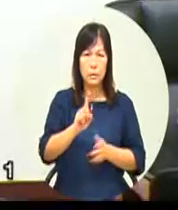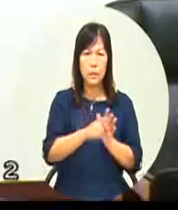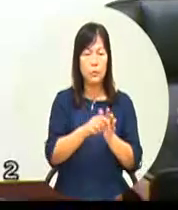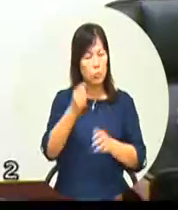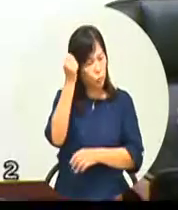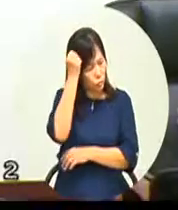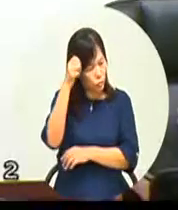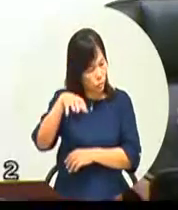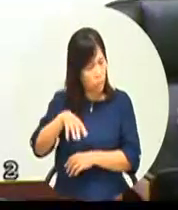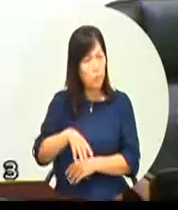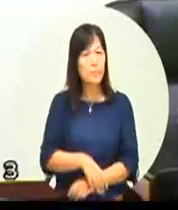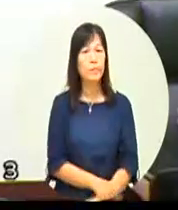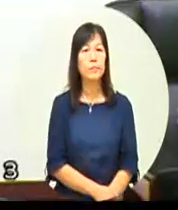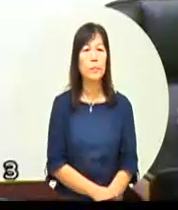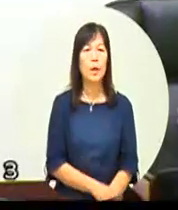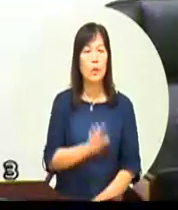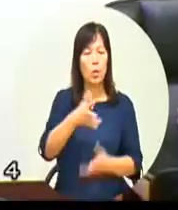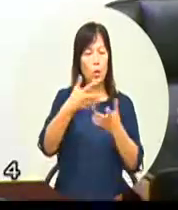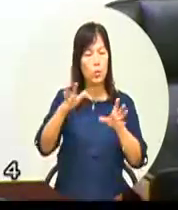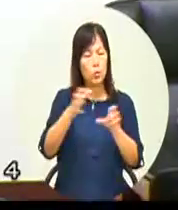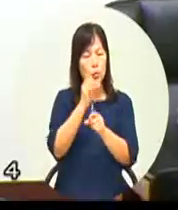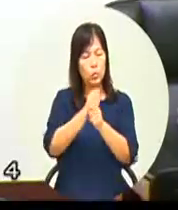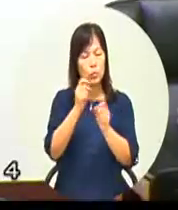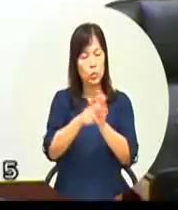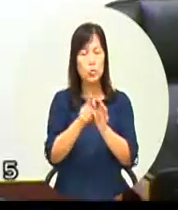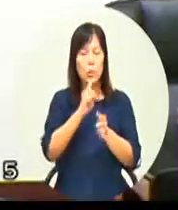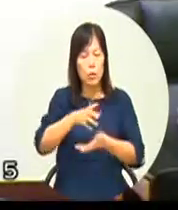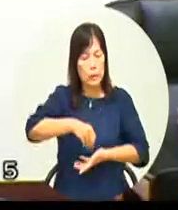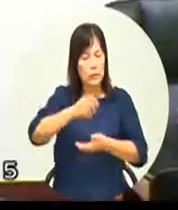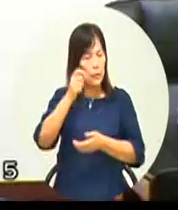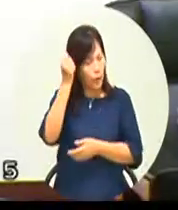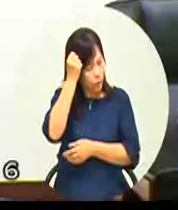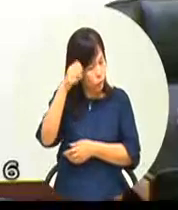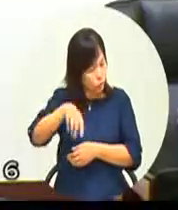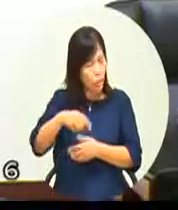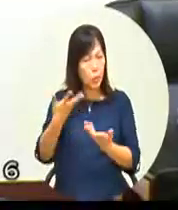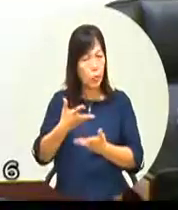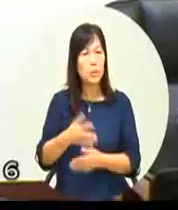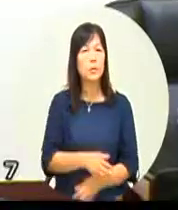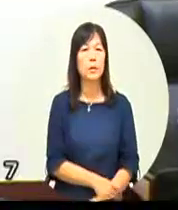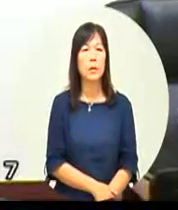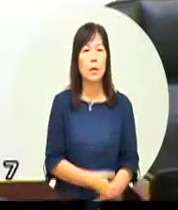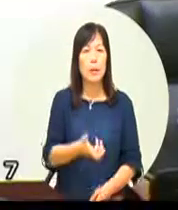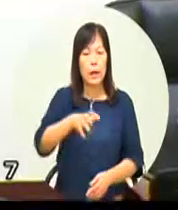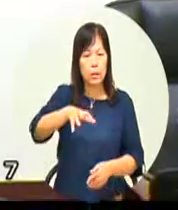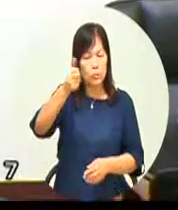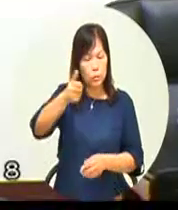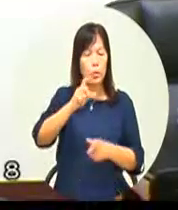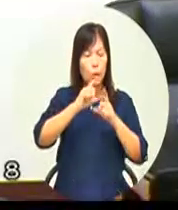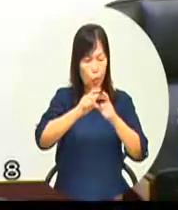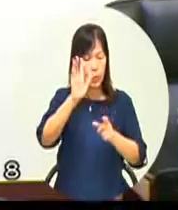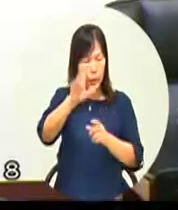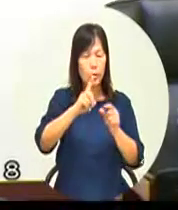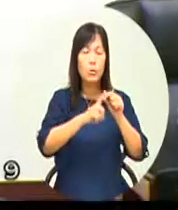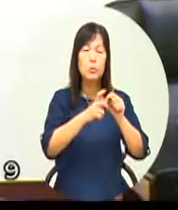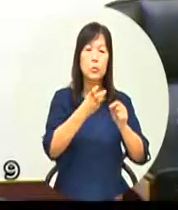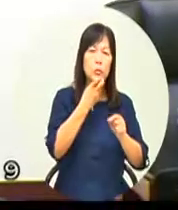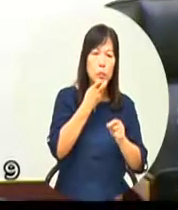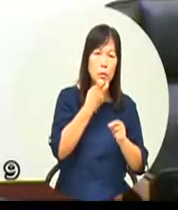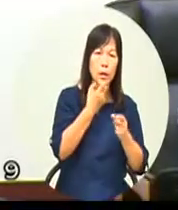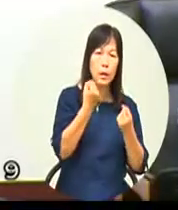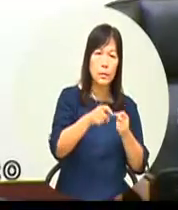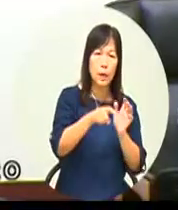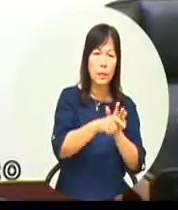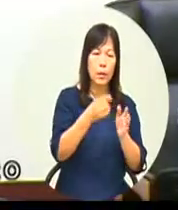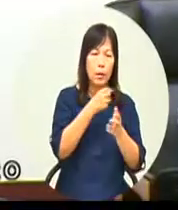业。好多同仁都有提到民宿的问题，我也听局长答复说，哦，中央有在我们的这个